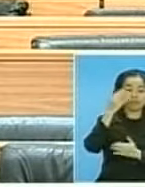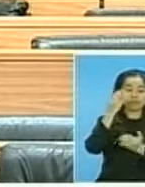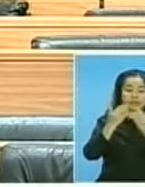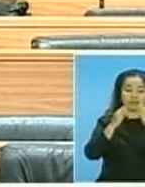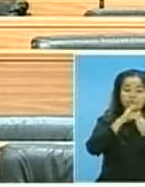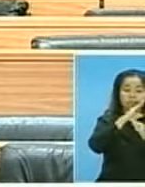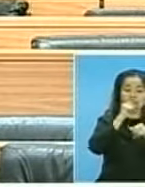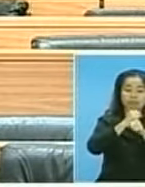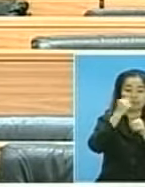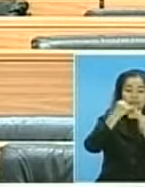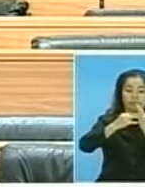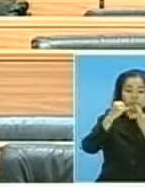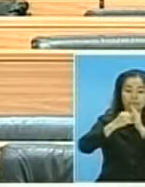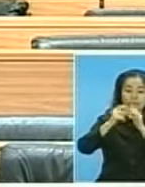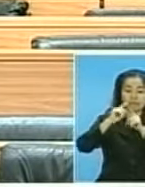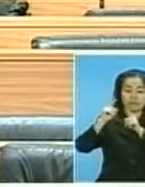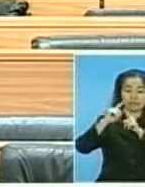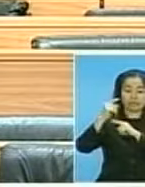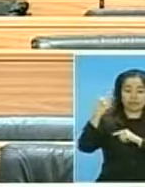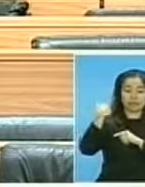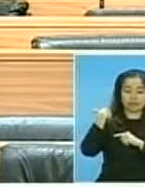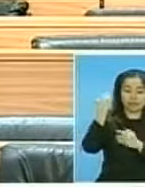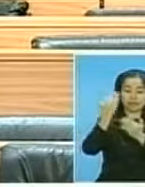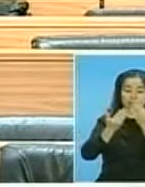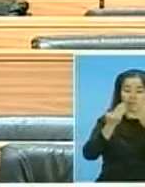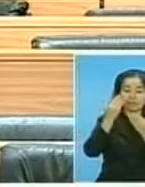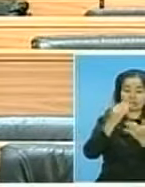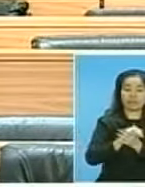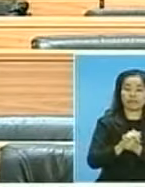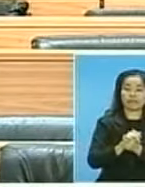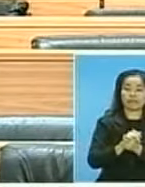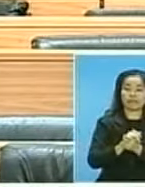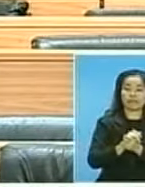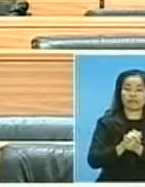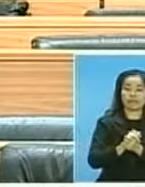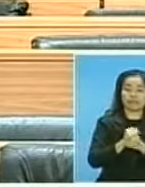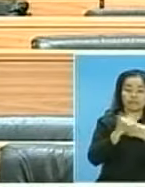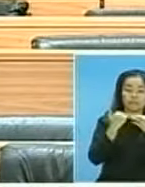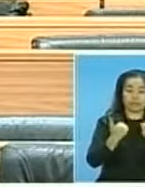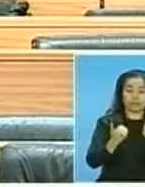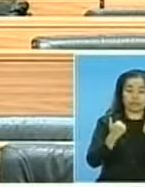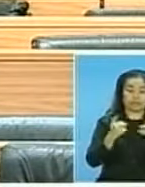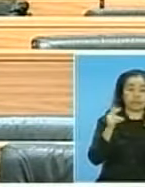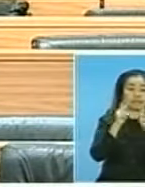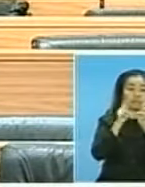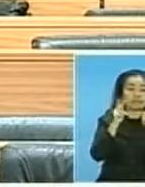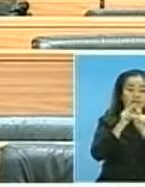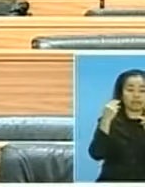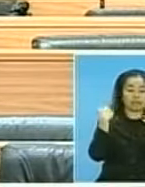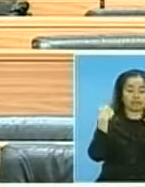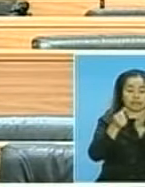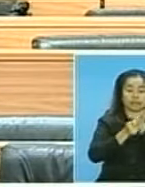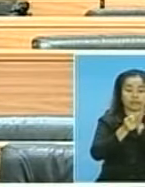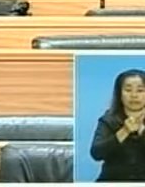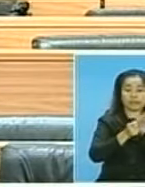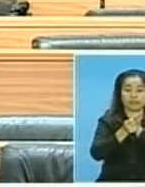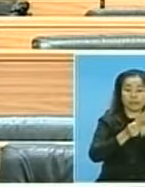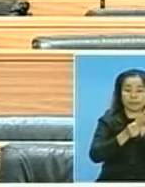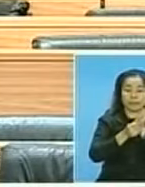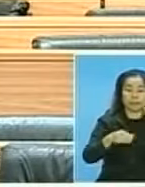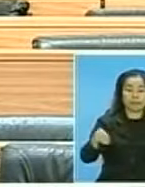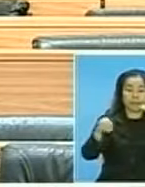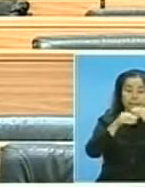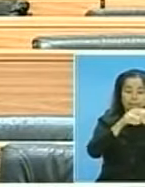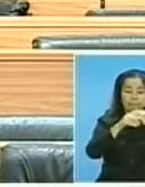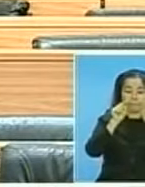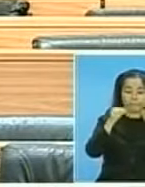ทำโดยประมาทหรือความผิดละหูโทษซึ่งบัดนี้คณะกรรมการได้แก้ไขเพิ่มเติม